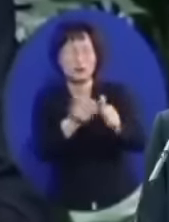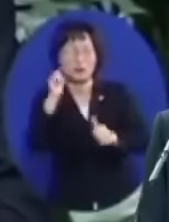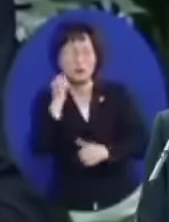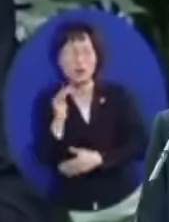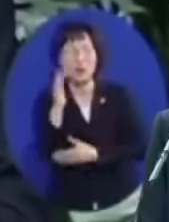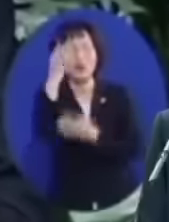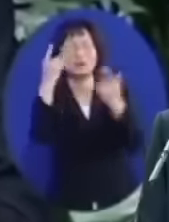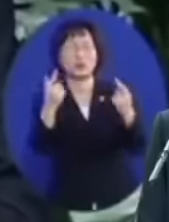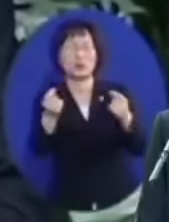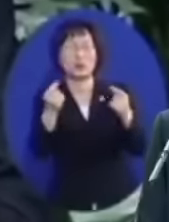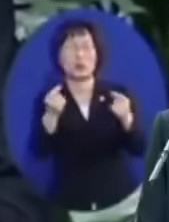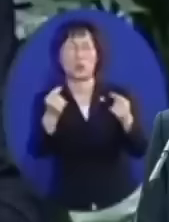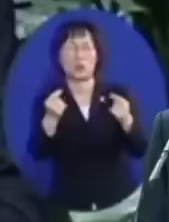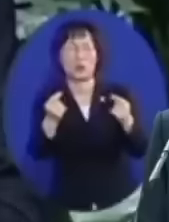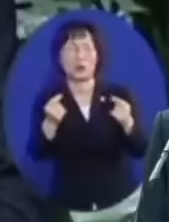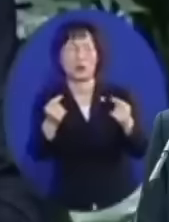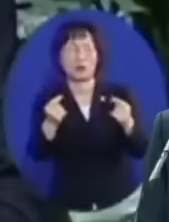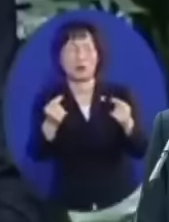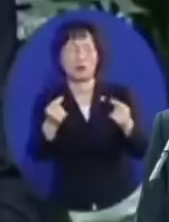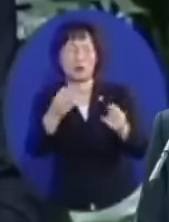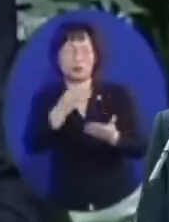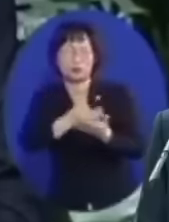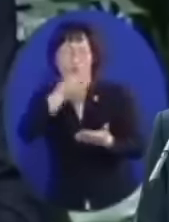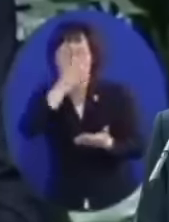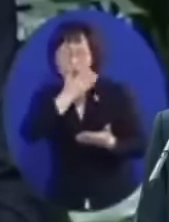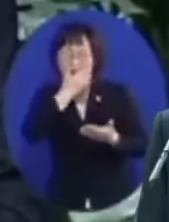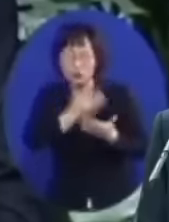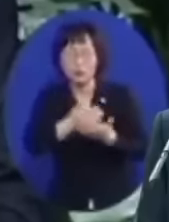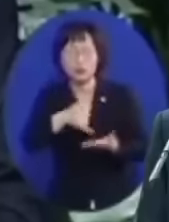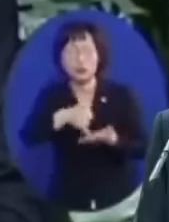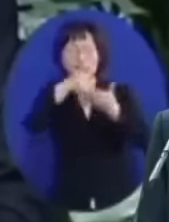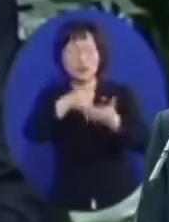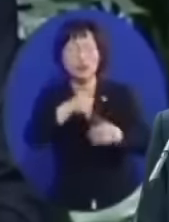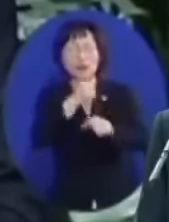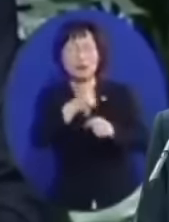영광스럽고 감나가는 귀한 존재로 만들게